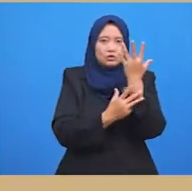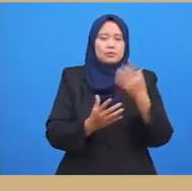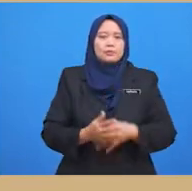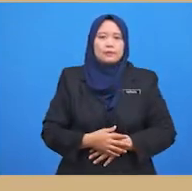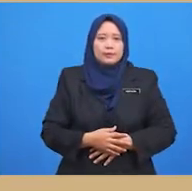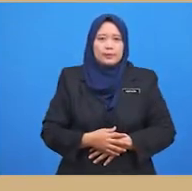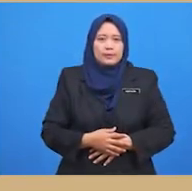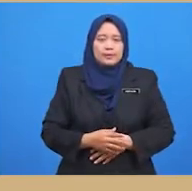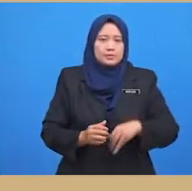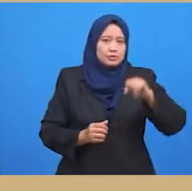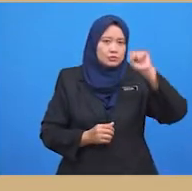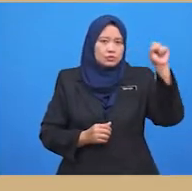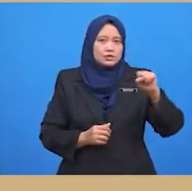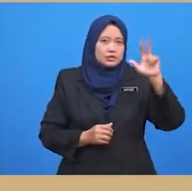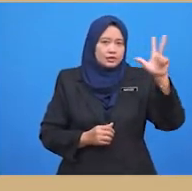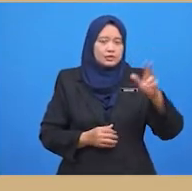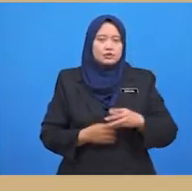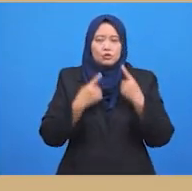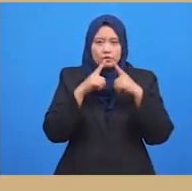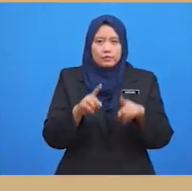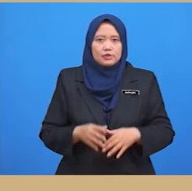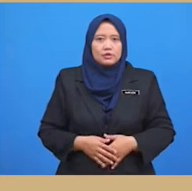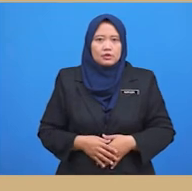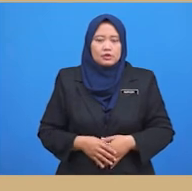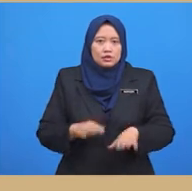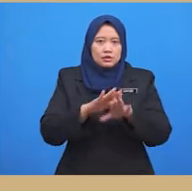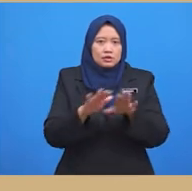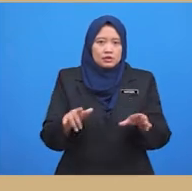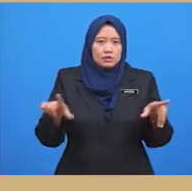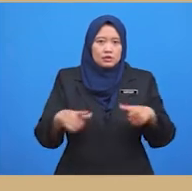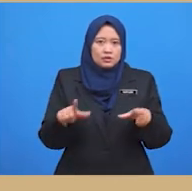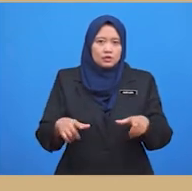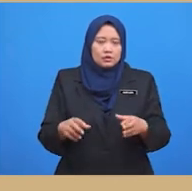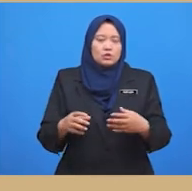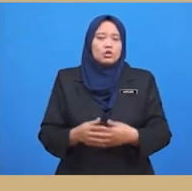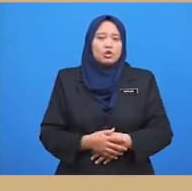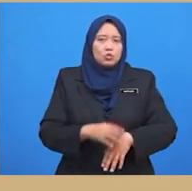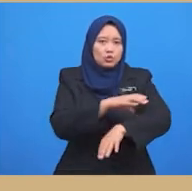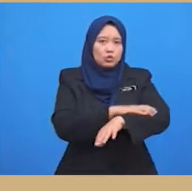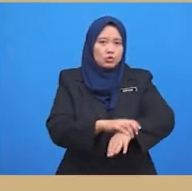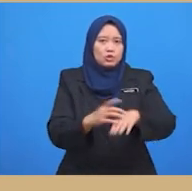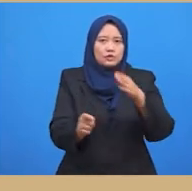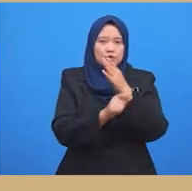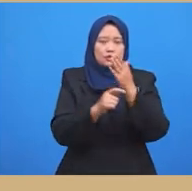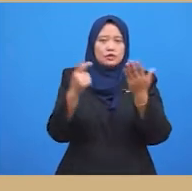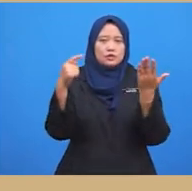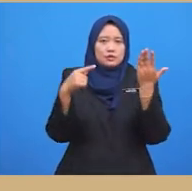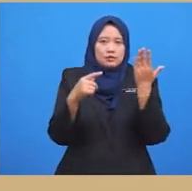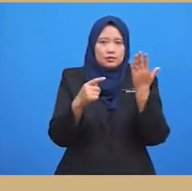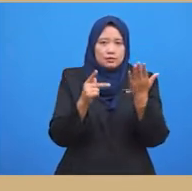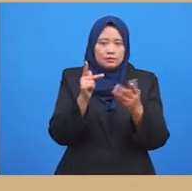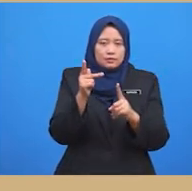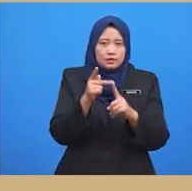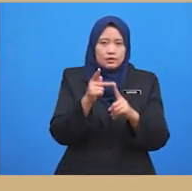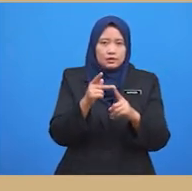Jawapan bagi soalan nombor tiga adalah jangan melakukan urutan tambahan kepada pelanggan. Selain